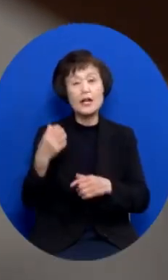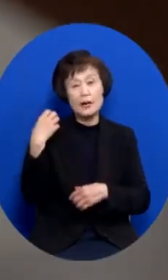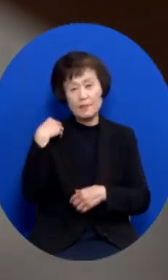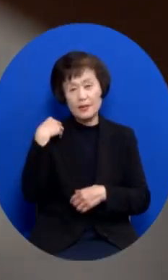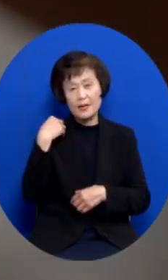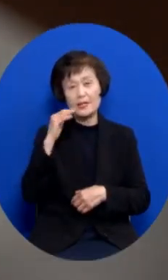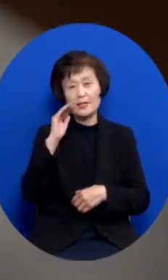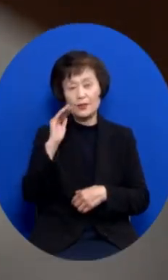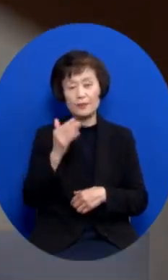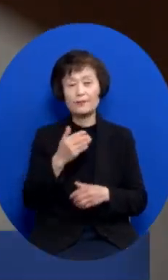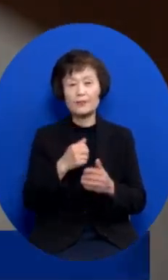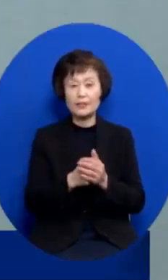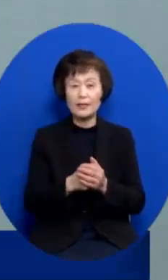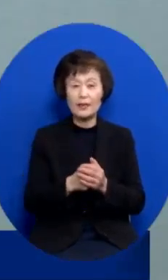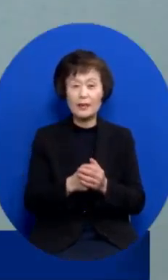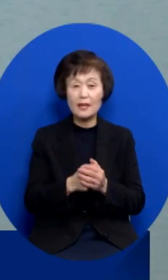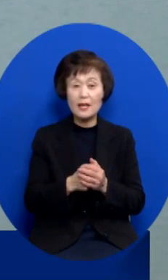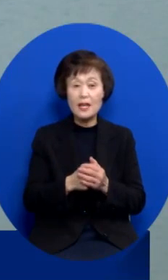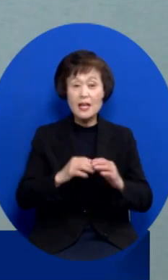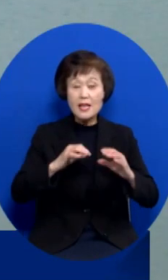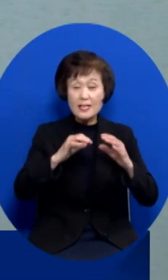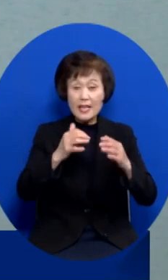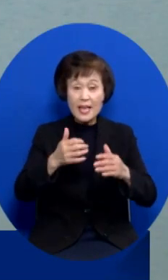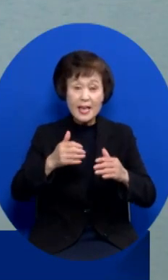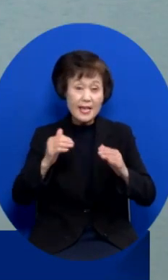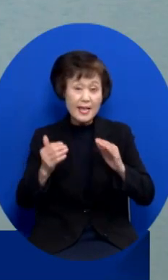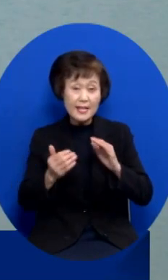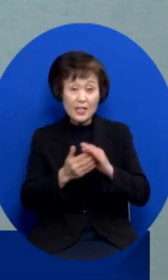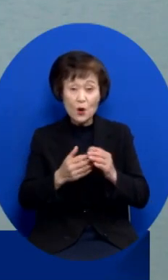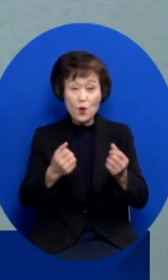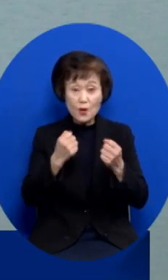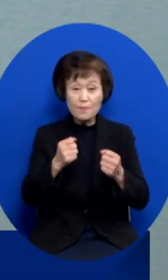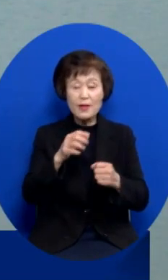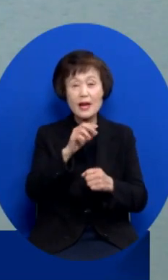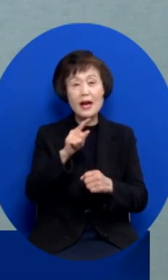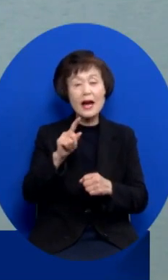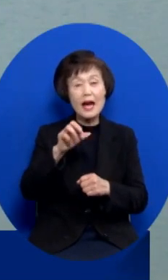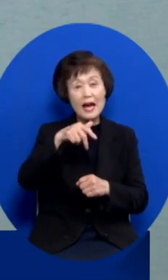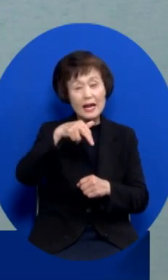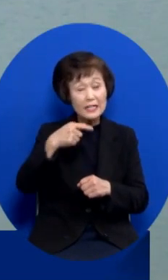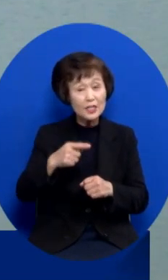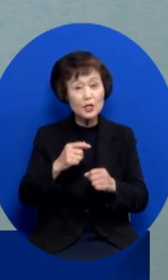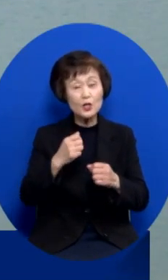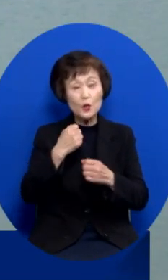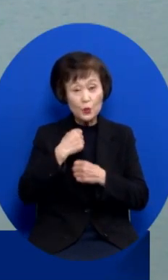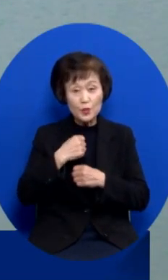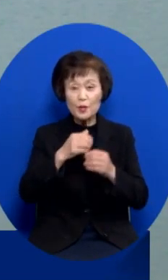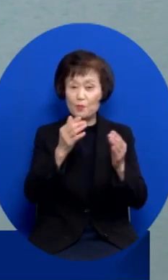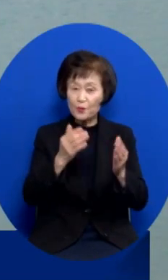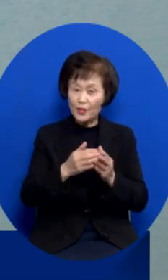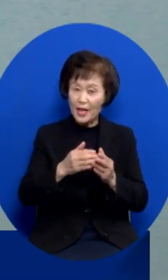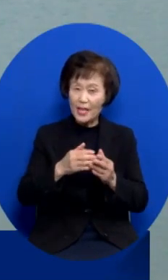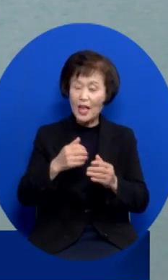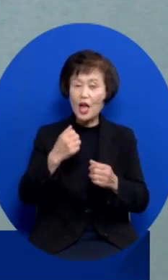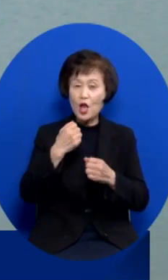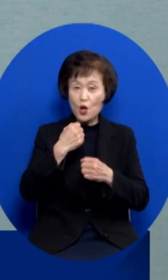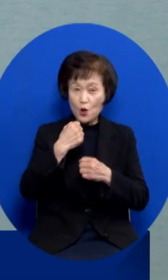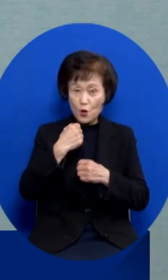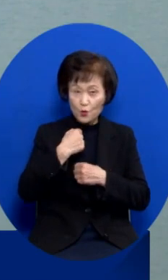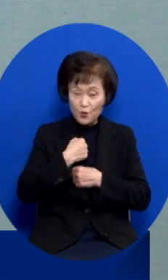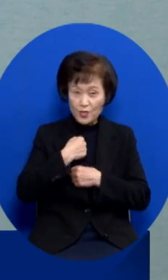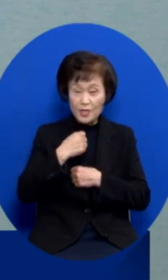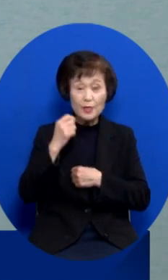됩니다. 세계최강 아크 부대에 군종장교로 임무 수행하게 되어 굉장히 영광스럽습니다. 파병지인 열사의